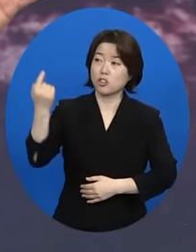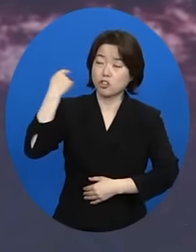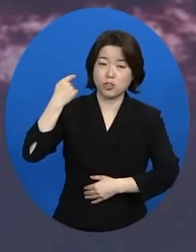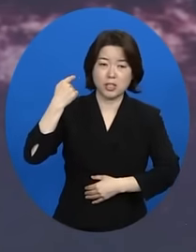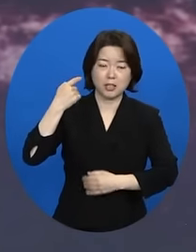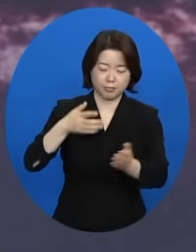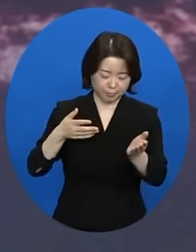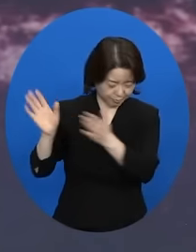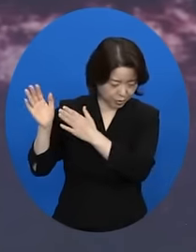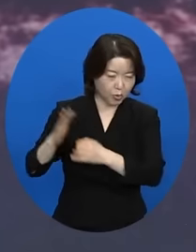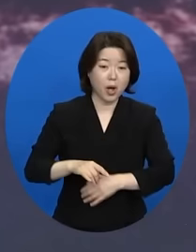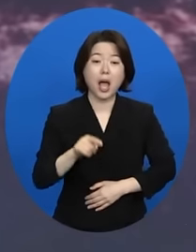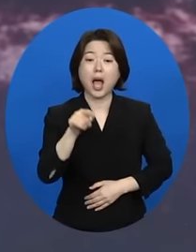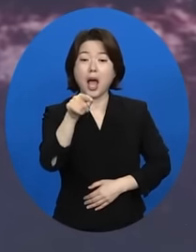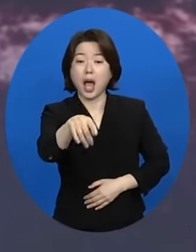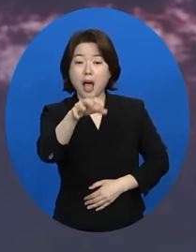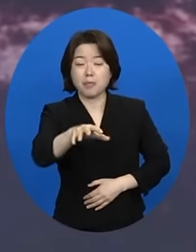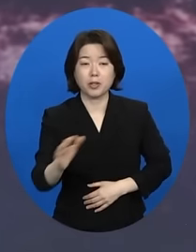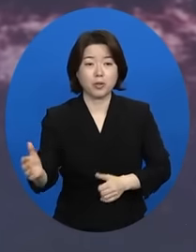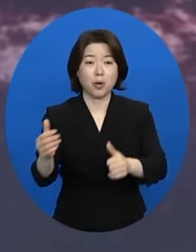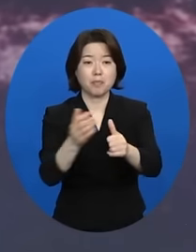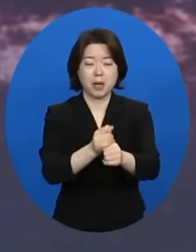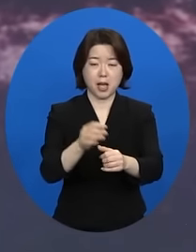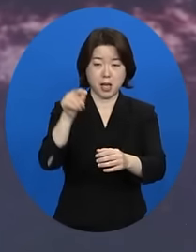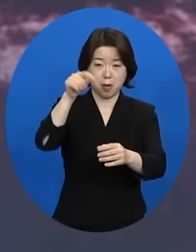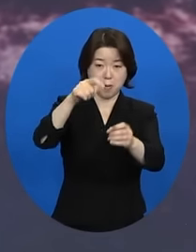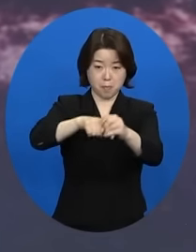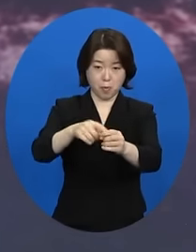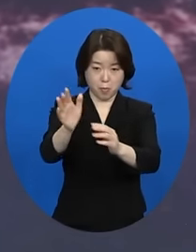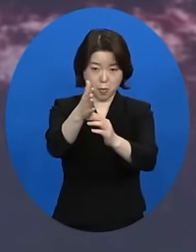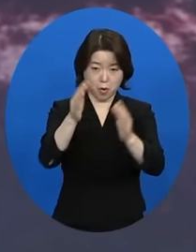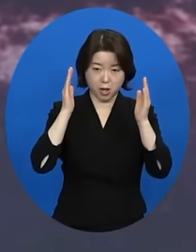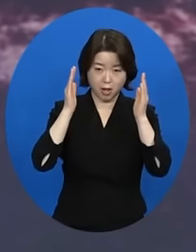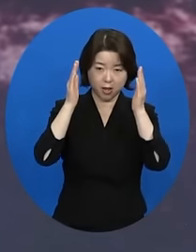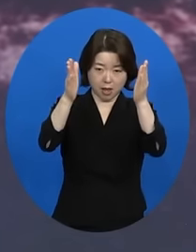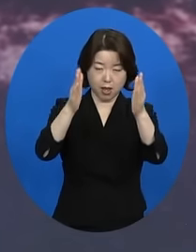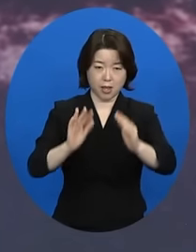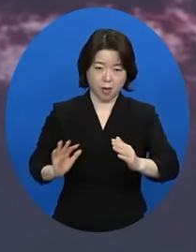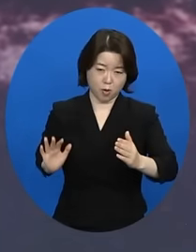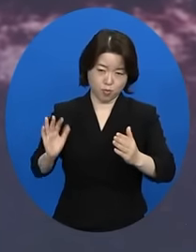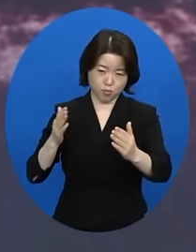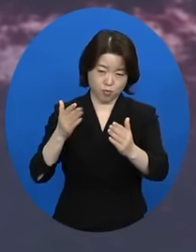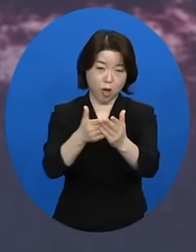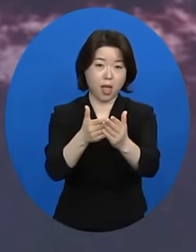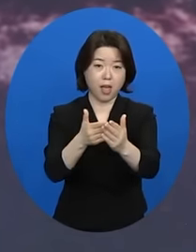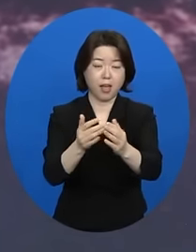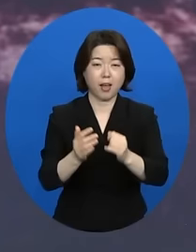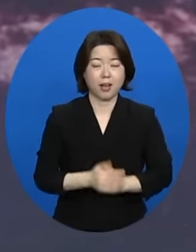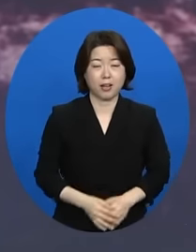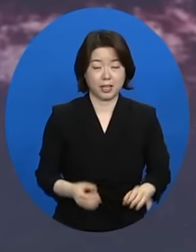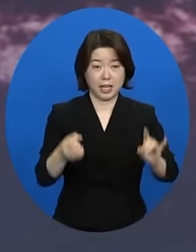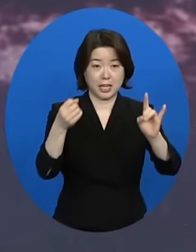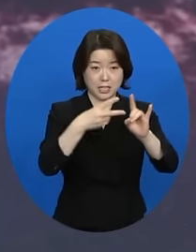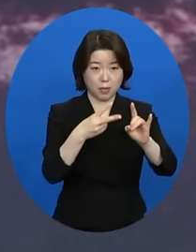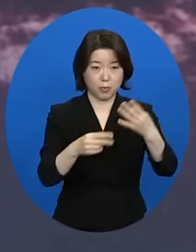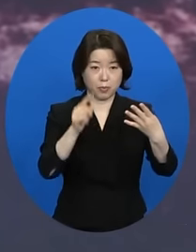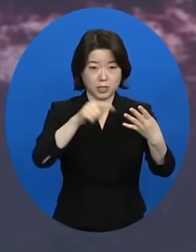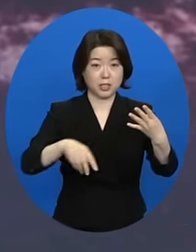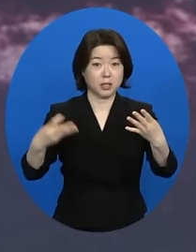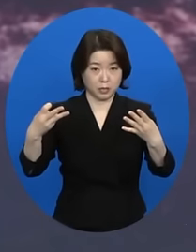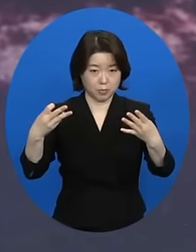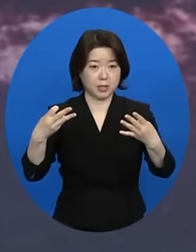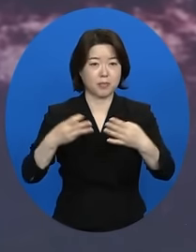잊어버리고 앞에 있는 것을 잡으려고 표대를 향해 달려가느라. 에베소서 4장 13절 말씀도 한번 우리 함께 읽어보겠습니다.